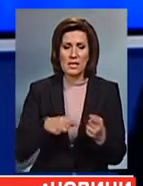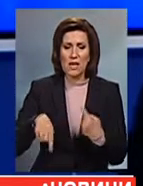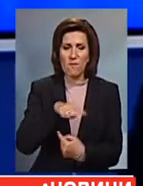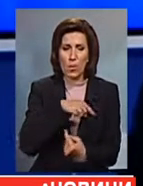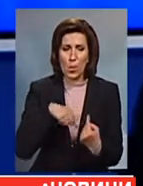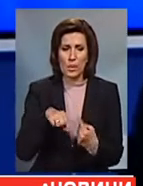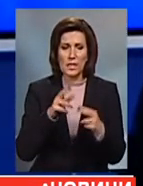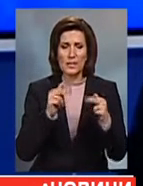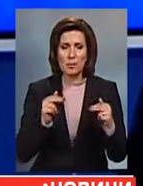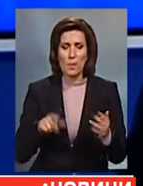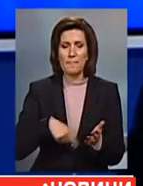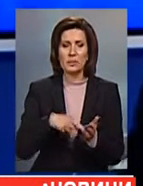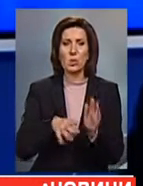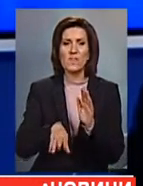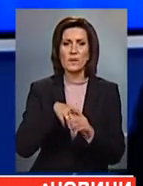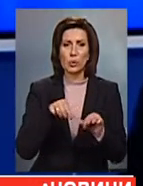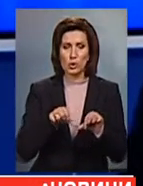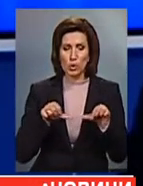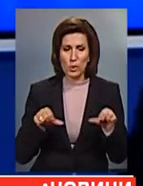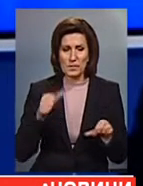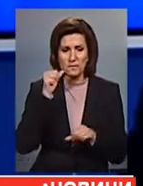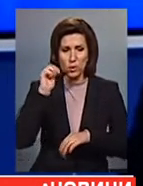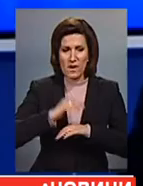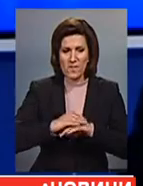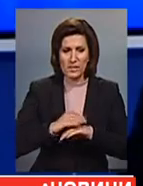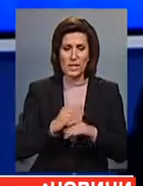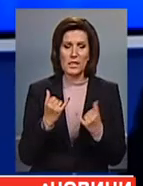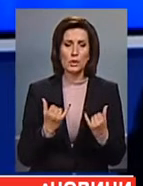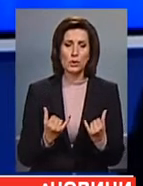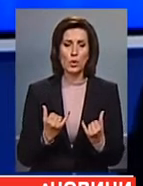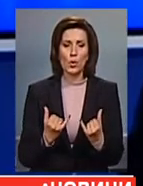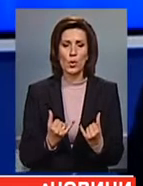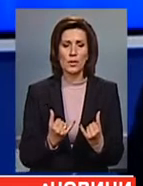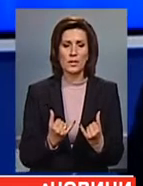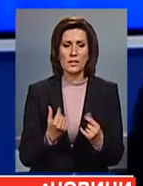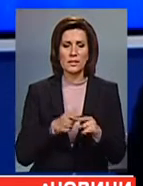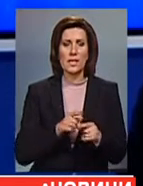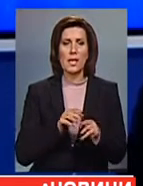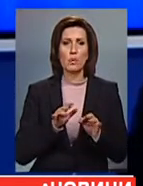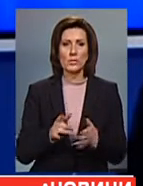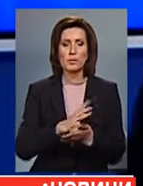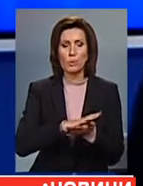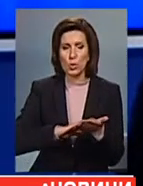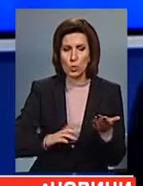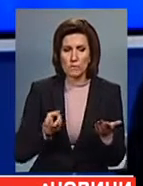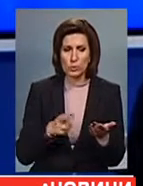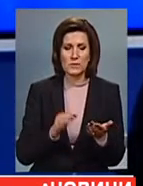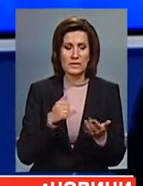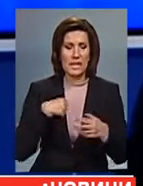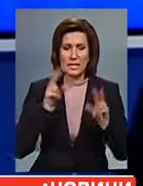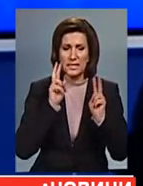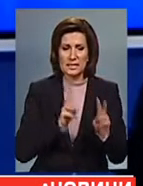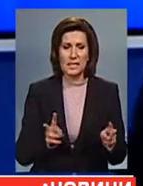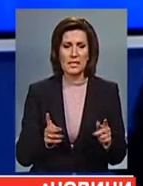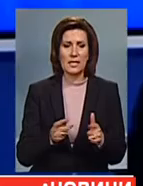навколо Дніпропетровської міської виборчої комісії вчора ввечері, і сьогодні цей процес продовжується, і я не